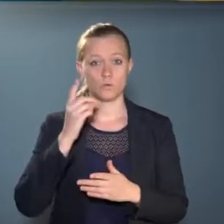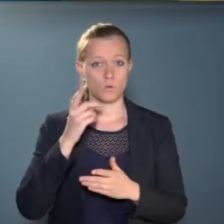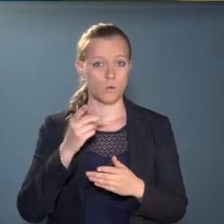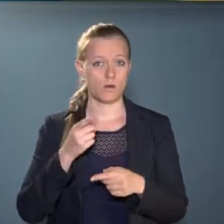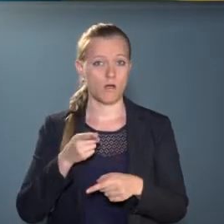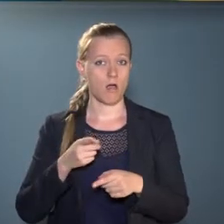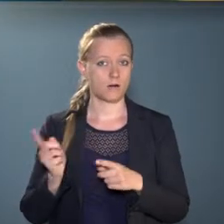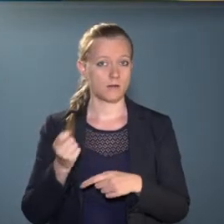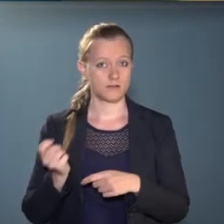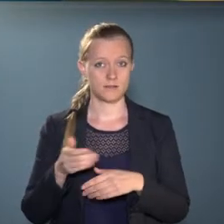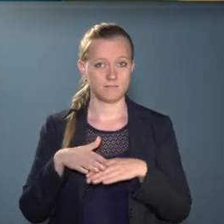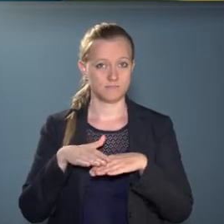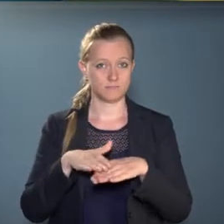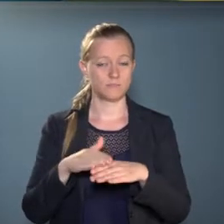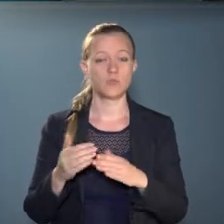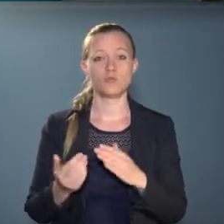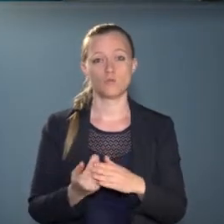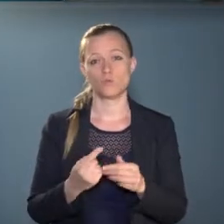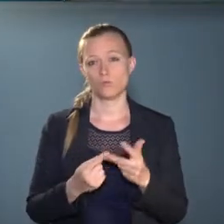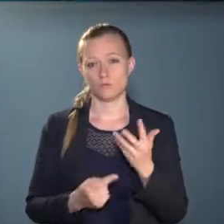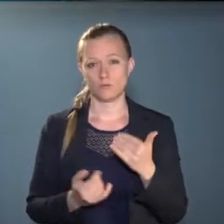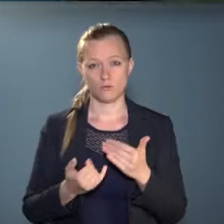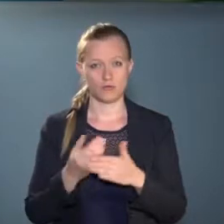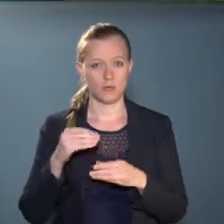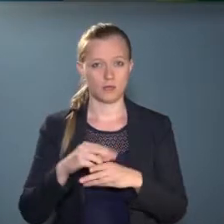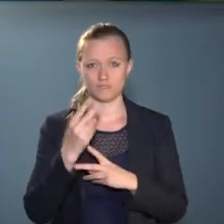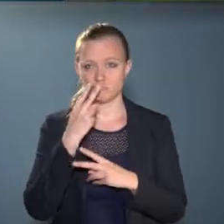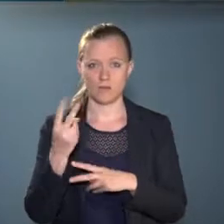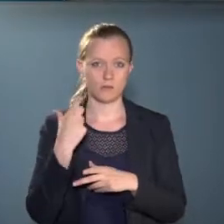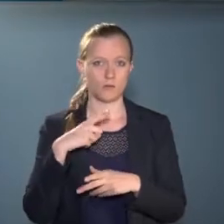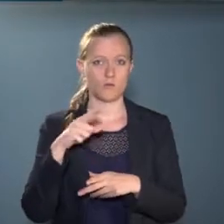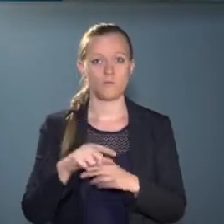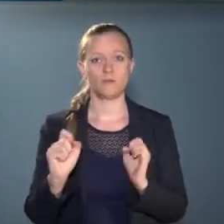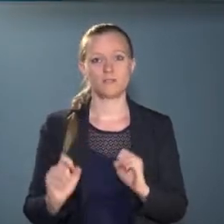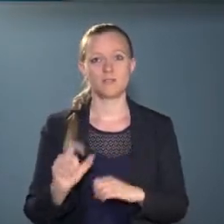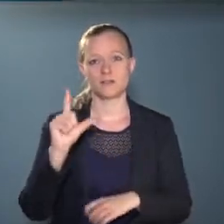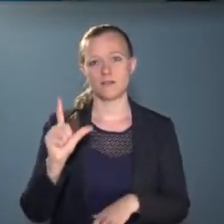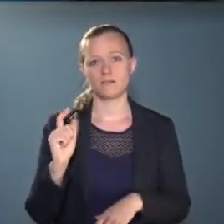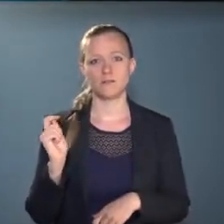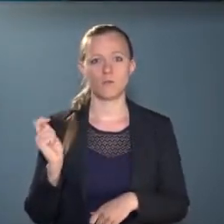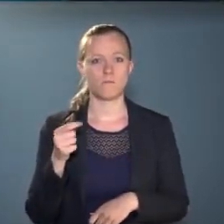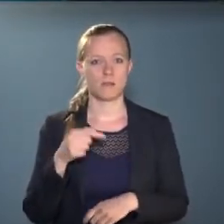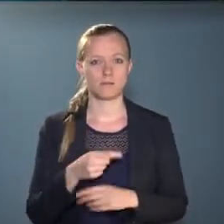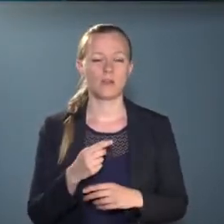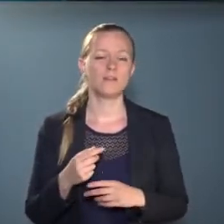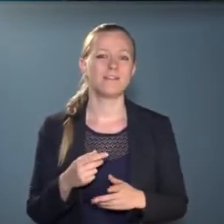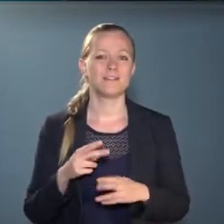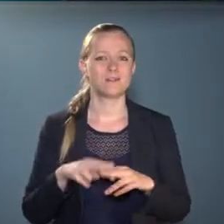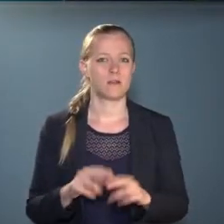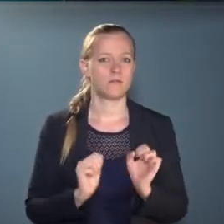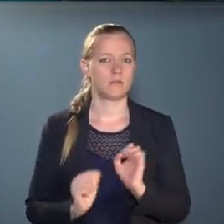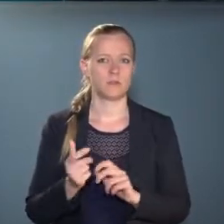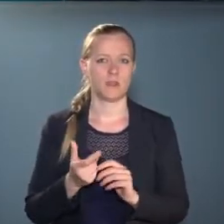és szokás szerint még jó néhány újdonság, érdekesség volt látható a 12. kőbányai rendvédelmi nap